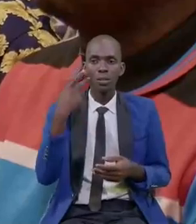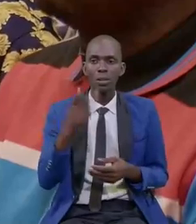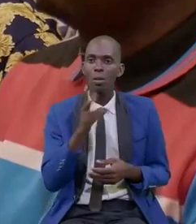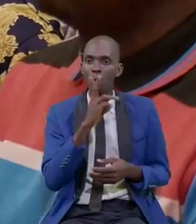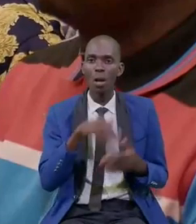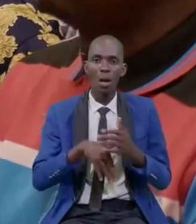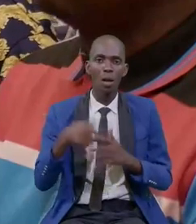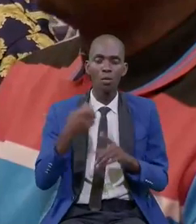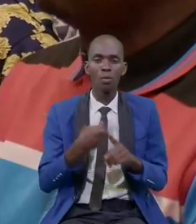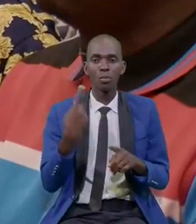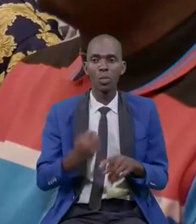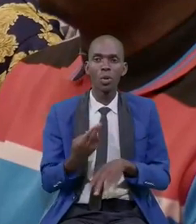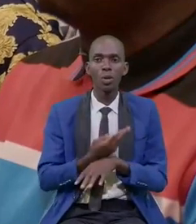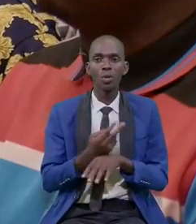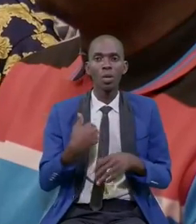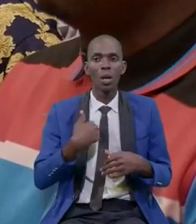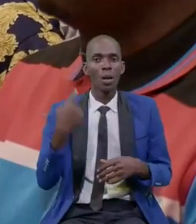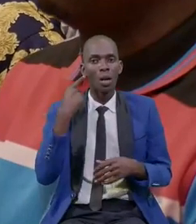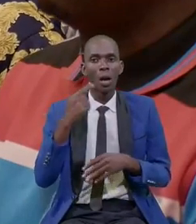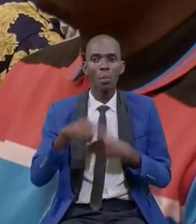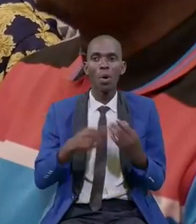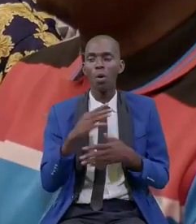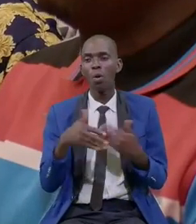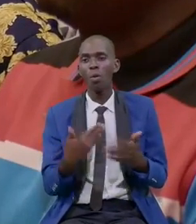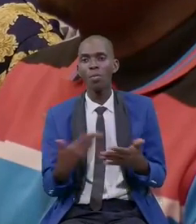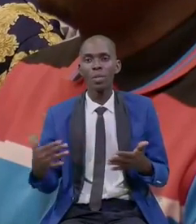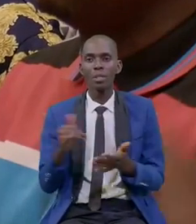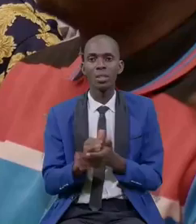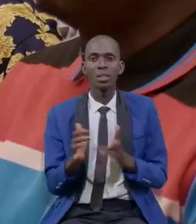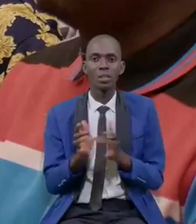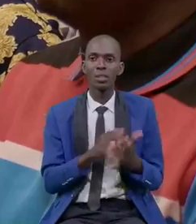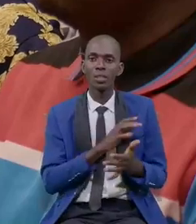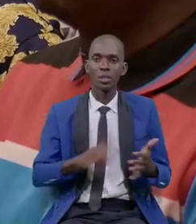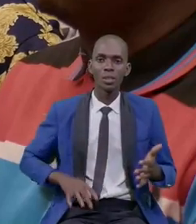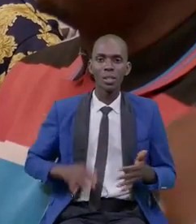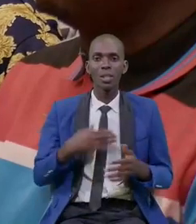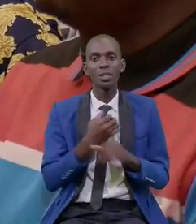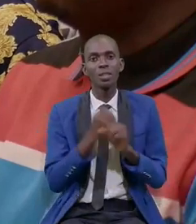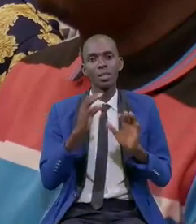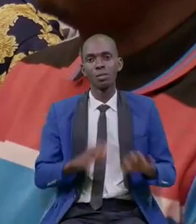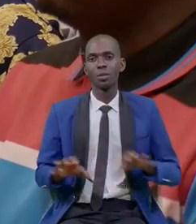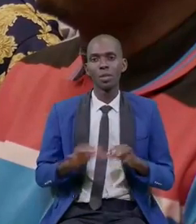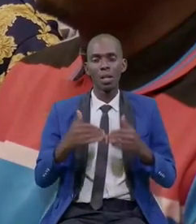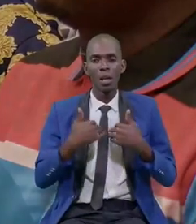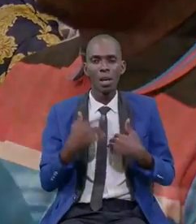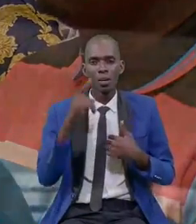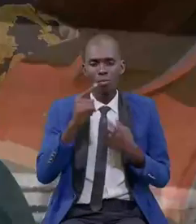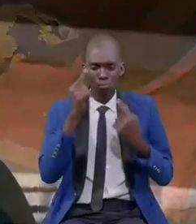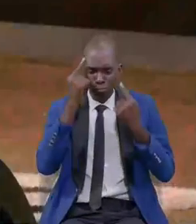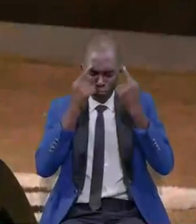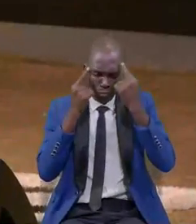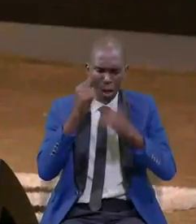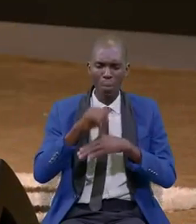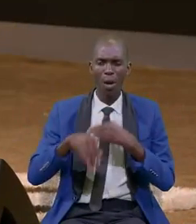rocher. Vous avez entendu tout ce que Jésus, notre Seigneur, a fait. Est-ce que vous pensez à ces